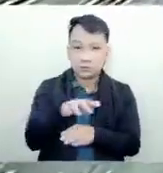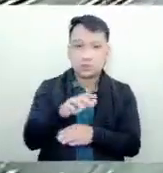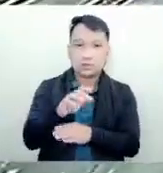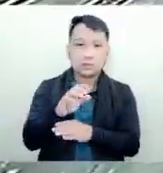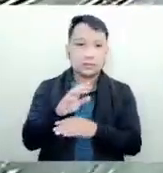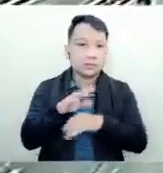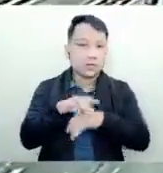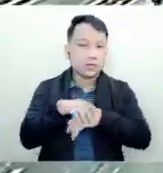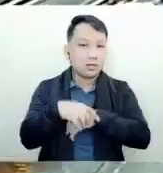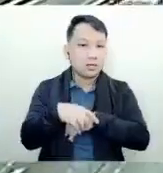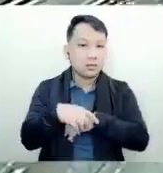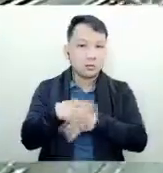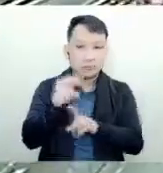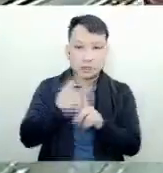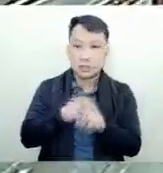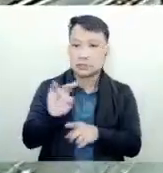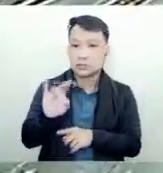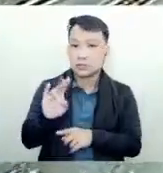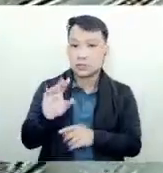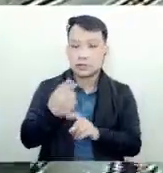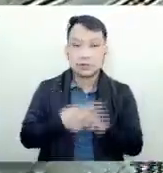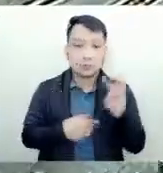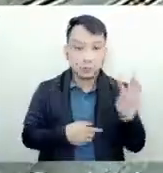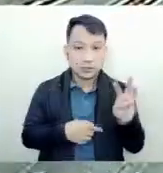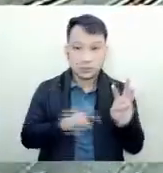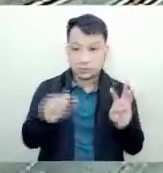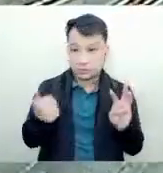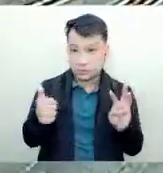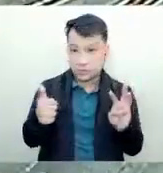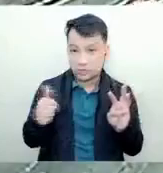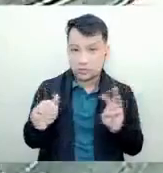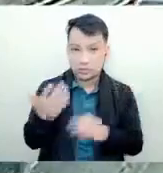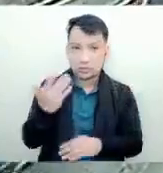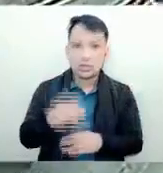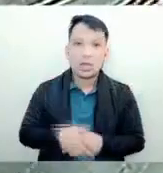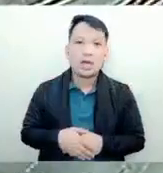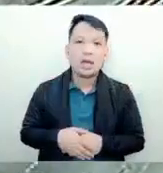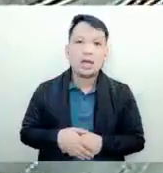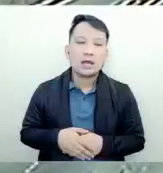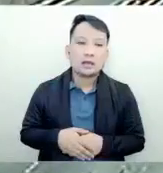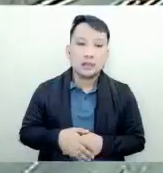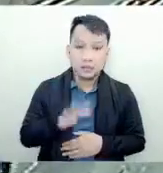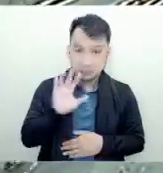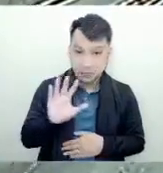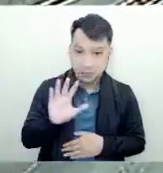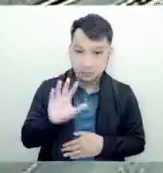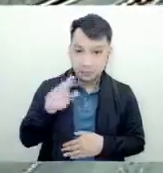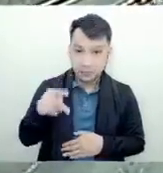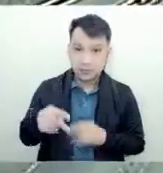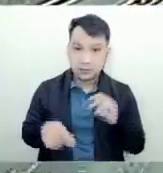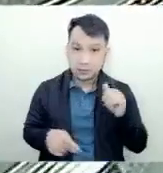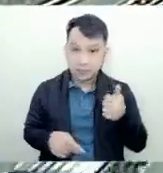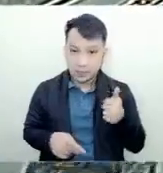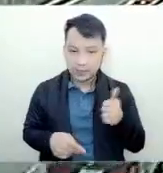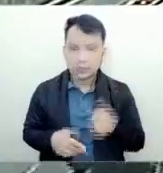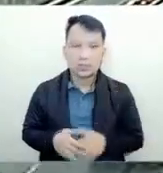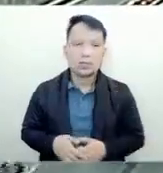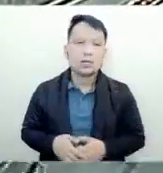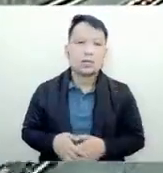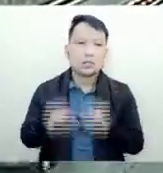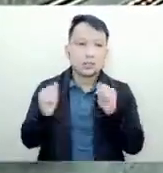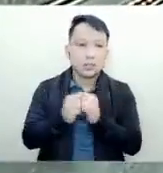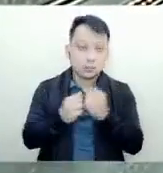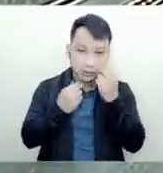17. Epektibo yan mula 6 a.m. hanggang 10 a.m. at 5 p.m. hanggang 10 p.m. Samantala, ayon din